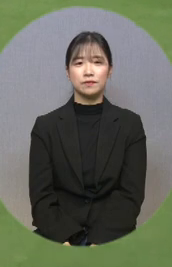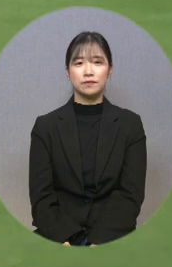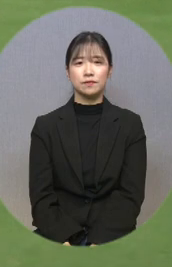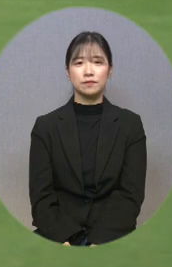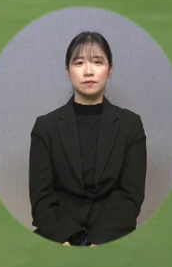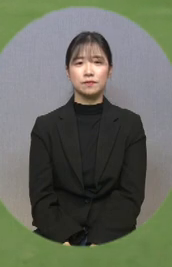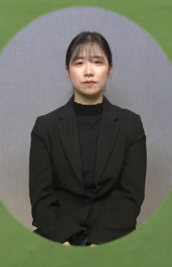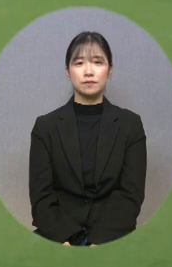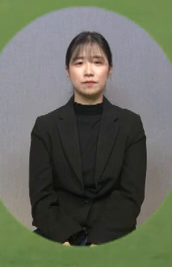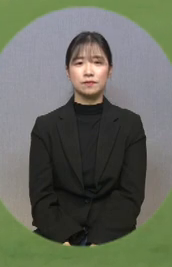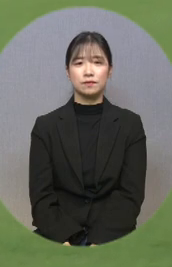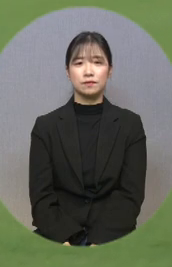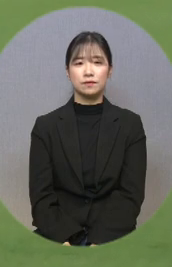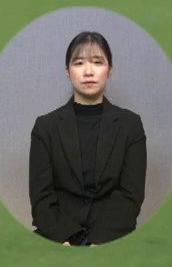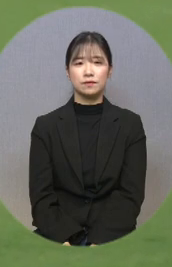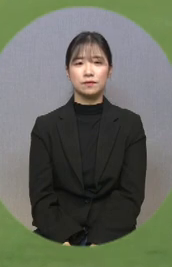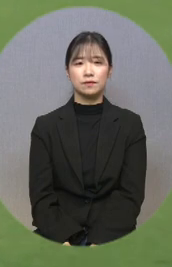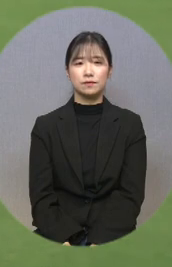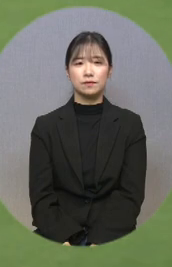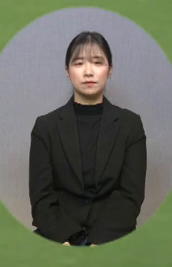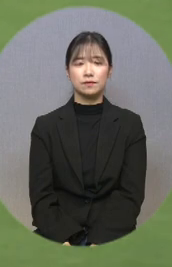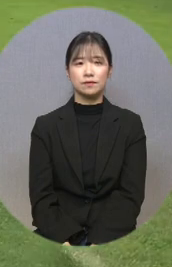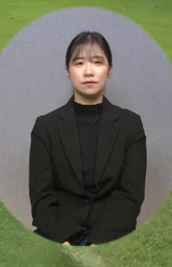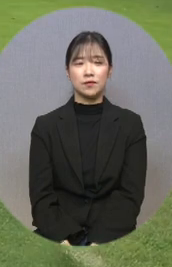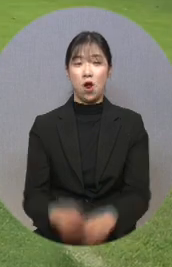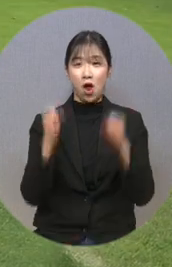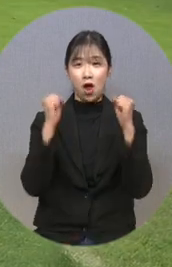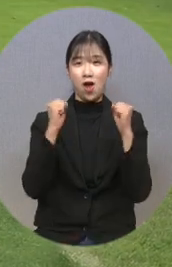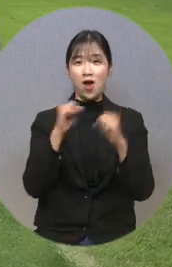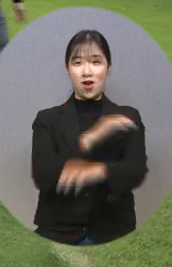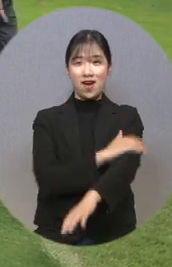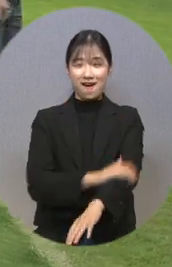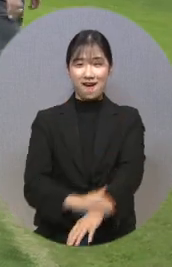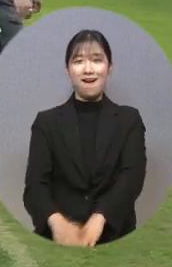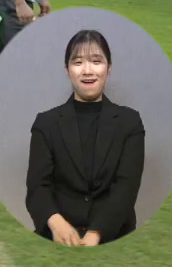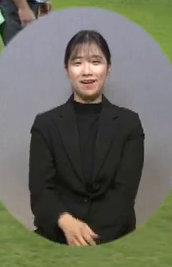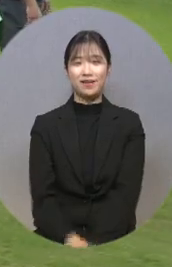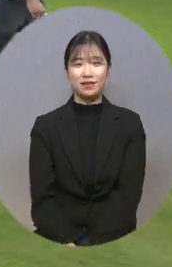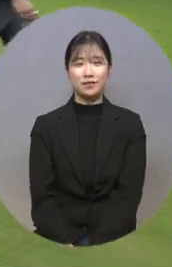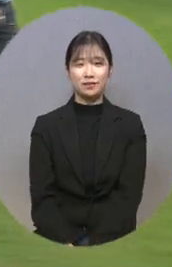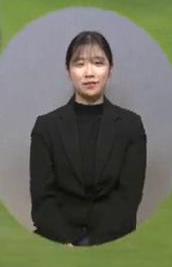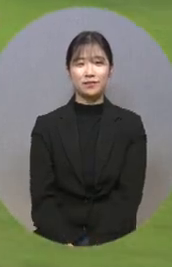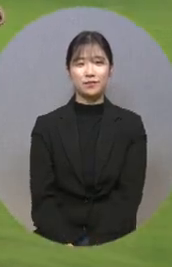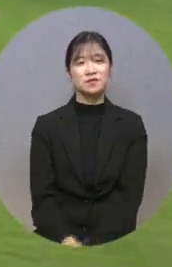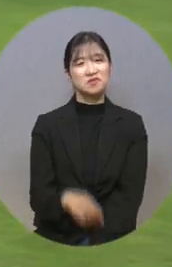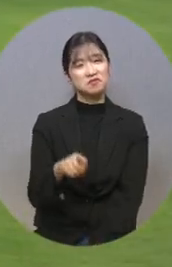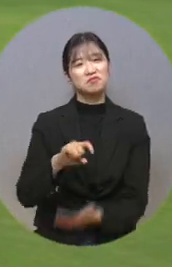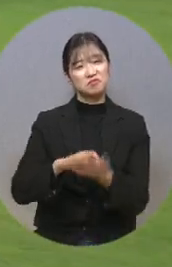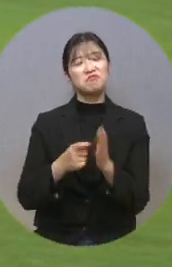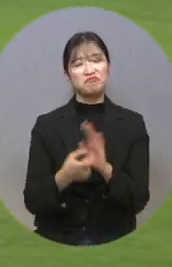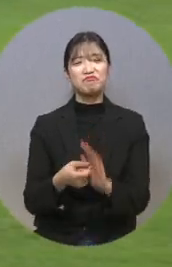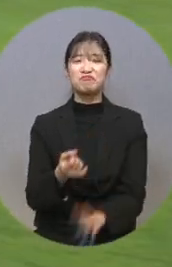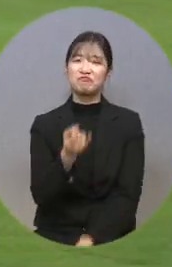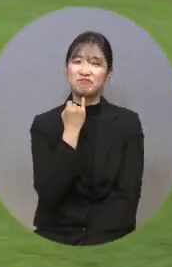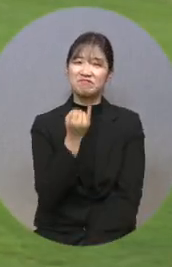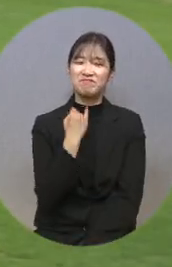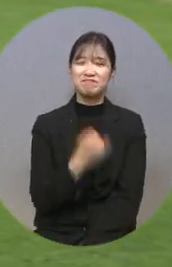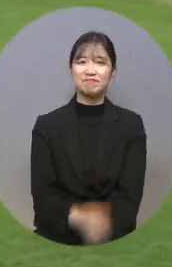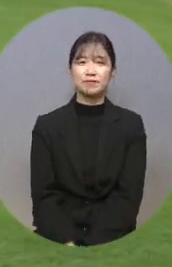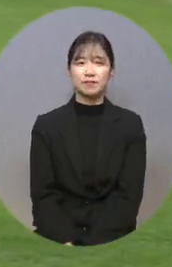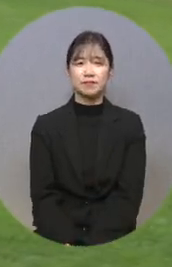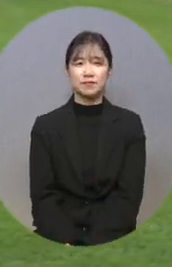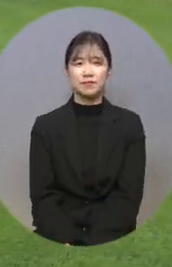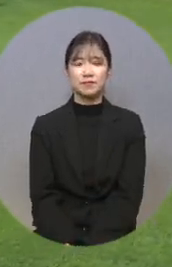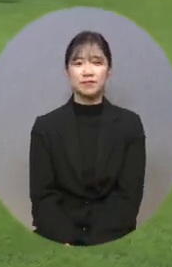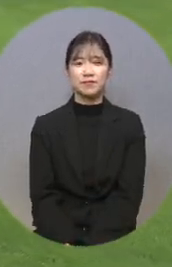양. 예! 오, 잘했다. 앞으로는 이거는 오케이 양. 정도 준이야.